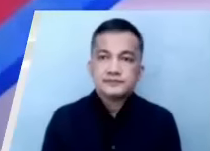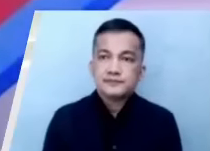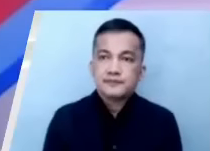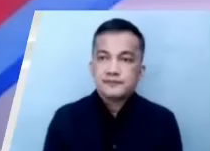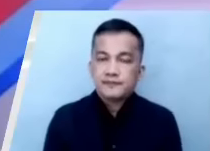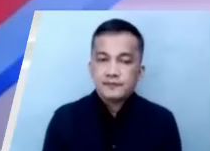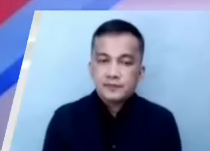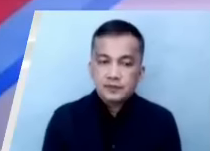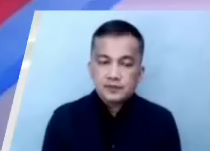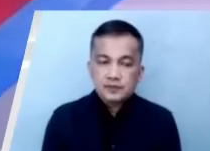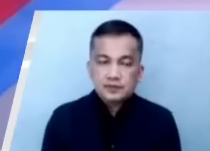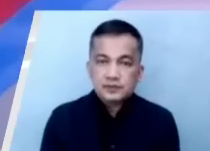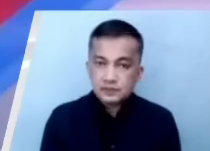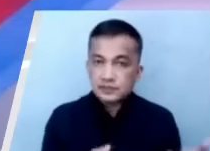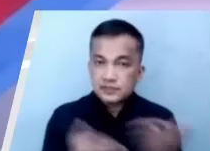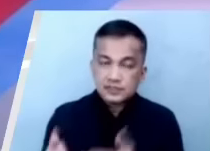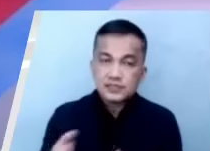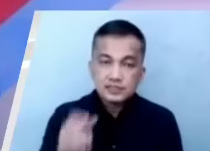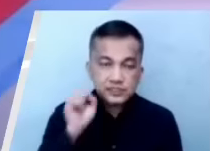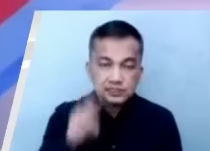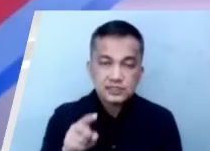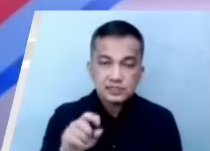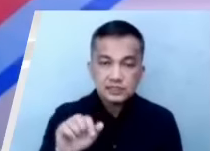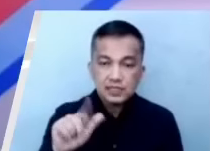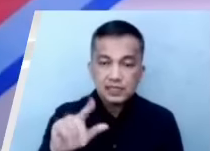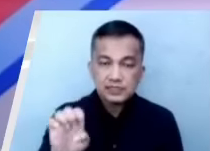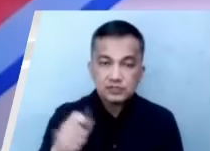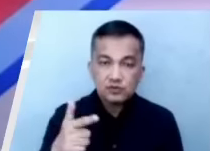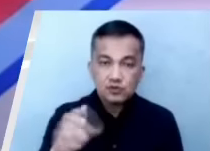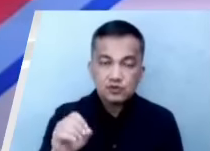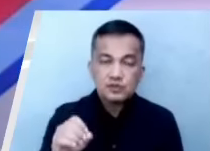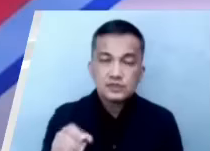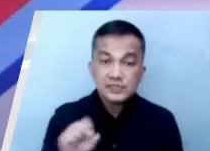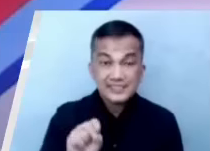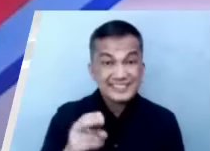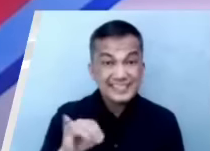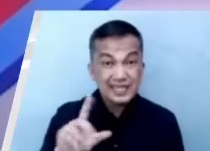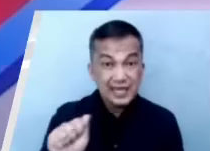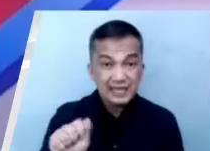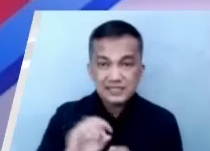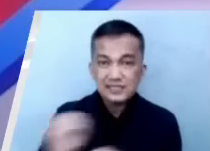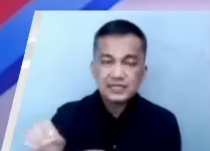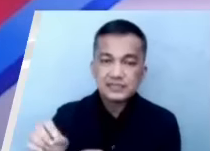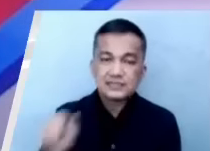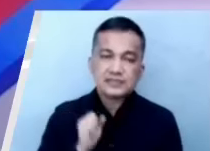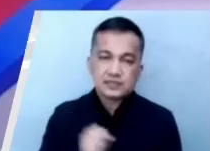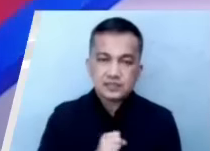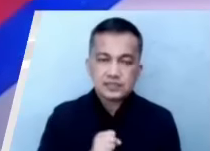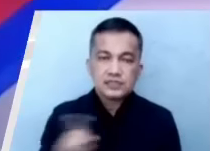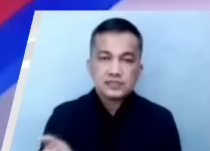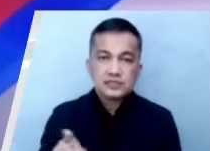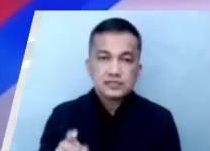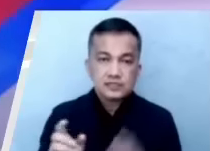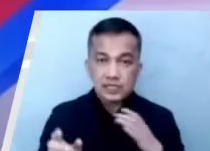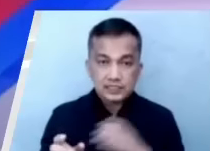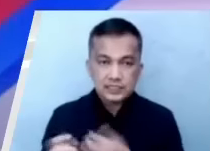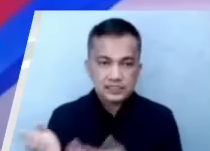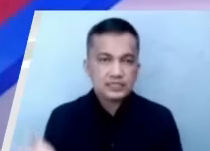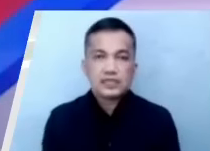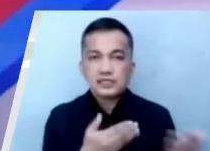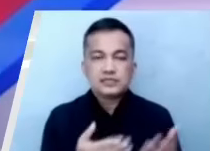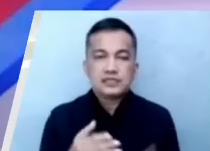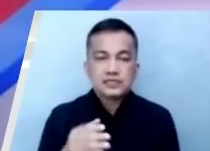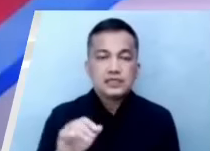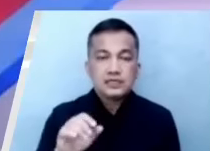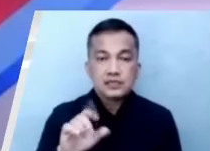Dinala na ang kapatid ni Alice Go na si Sheila sa Senado, habang sa Kamara naman dinala ang negosyanteng si Cassandra Leong dahil pa rin yan sa mga